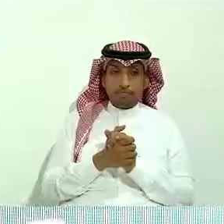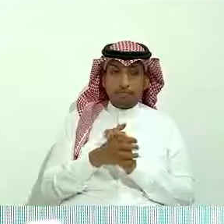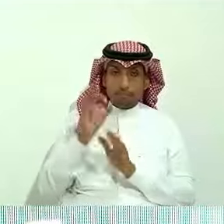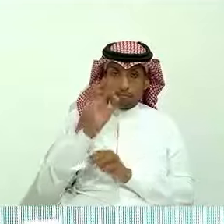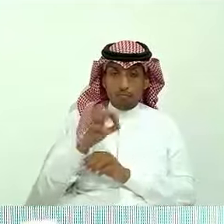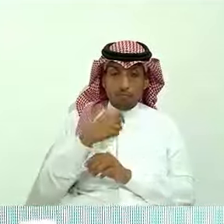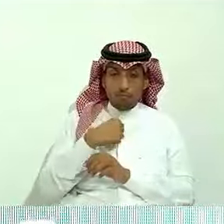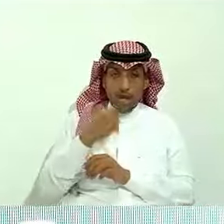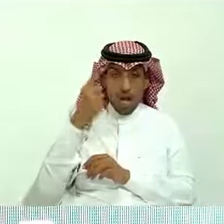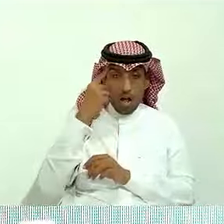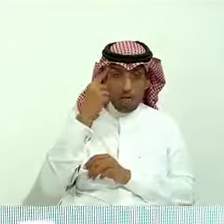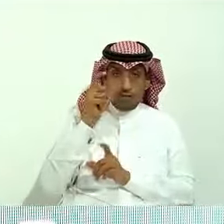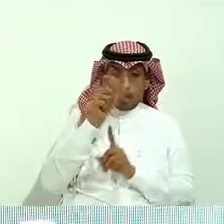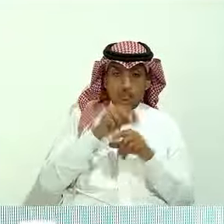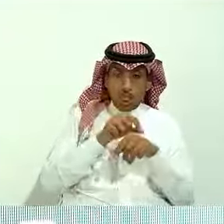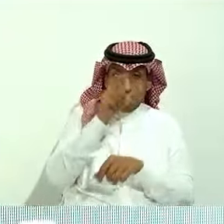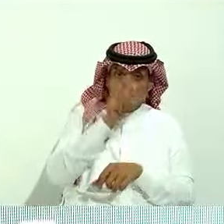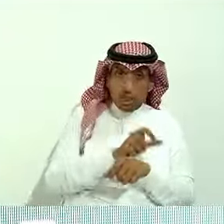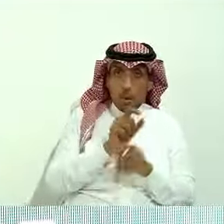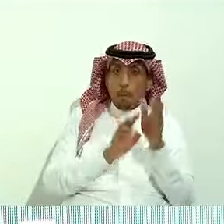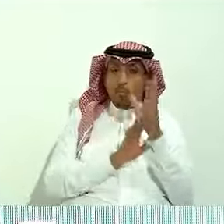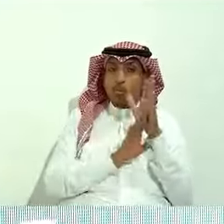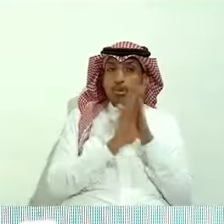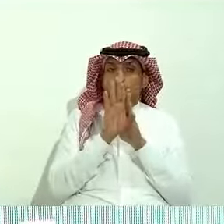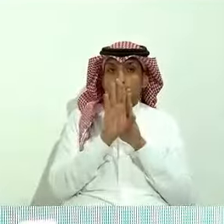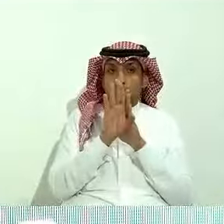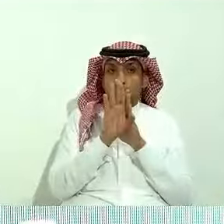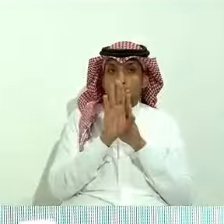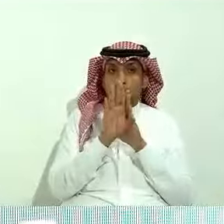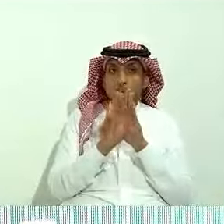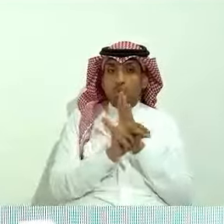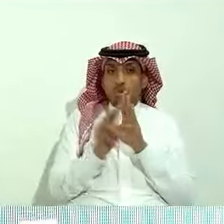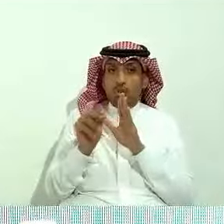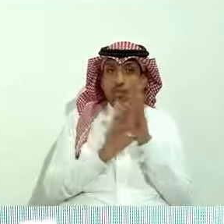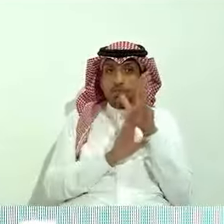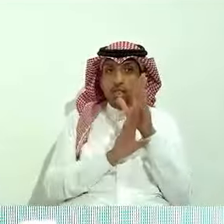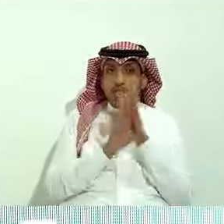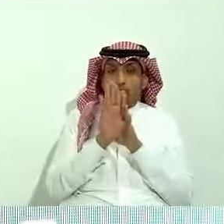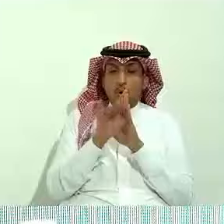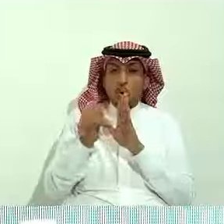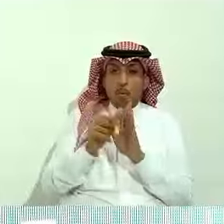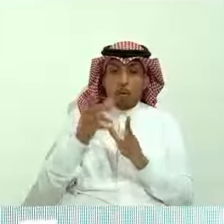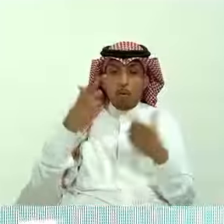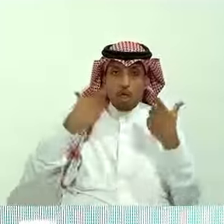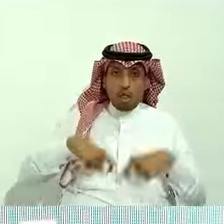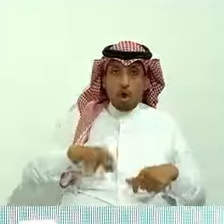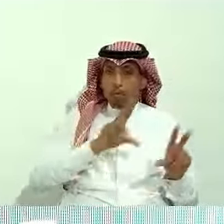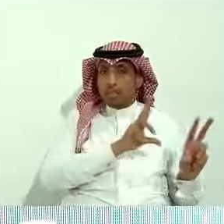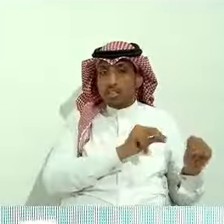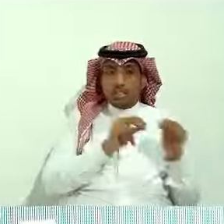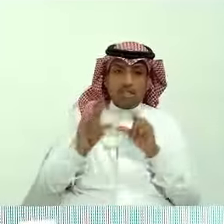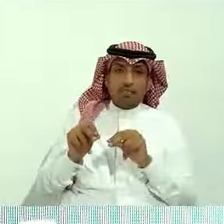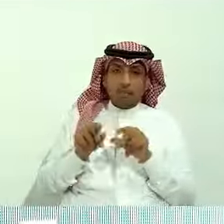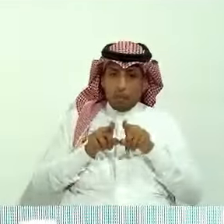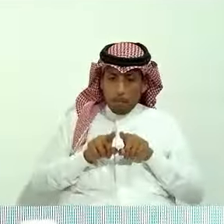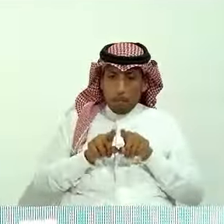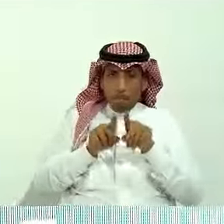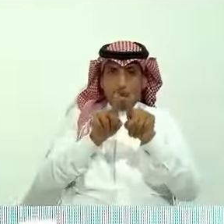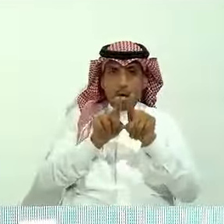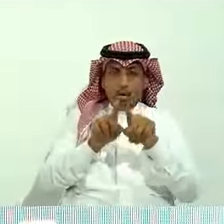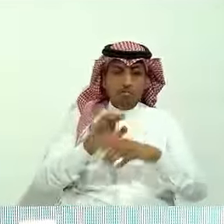الانسان متطور، ومن ضمن تطور الحياة تطور الأزياء بجميع جوانبها، من حيث